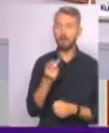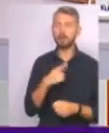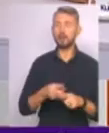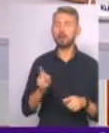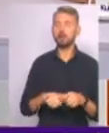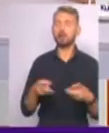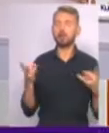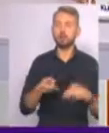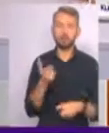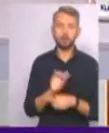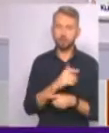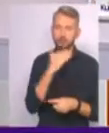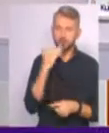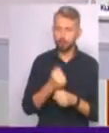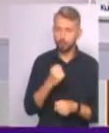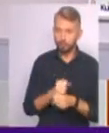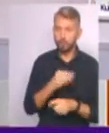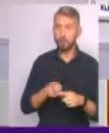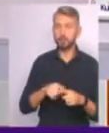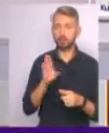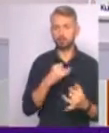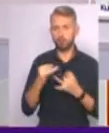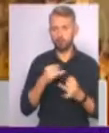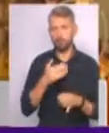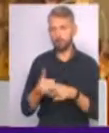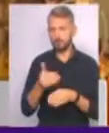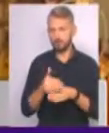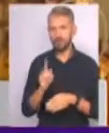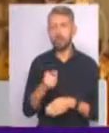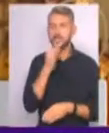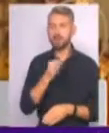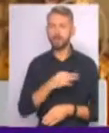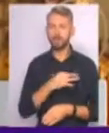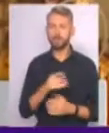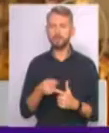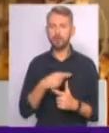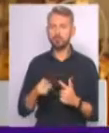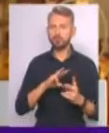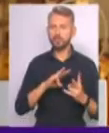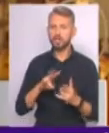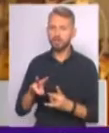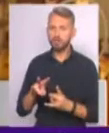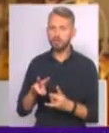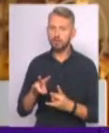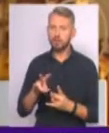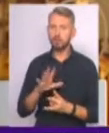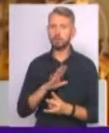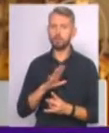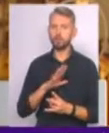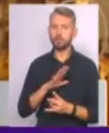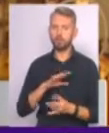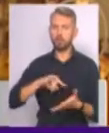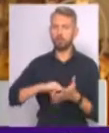треба дуже багато зробити. Про це ми поговоримо пізніше. Але скажіть, чи шкідливо бути